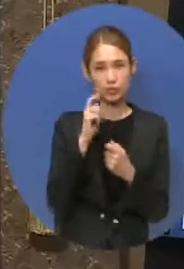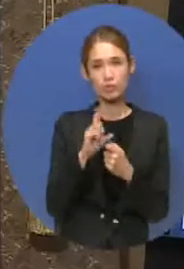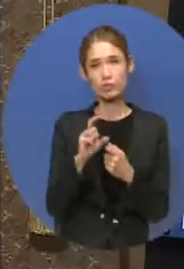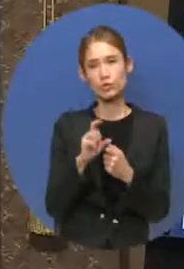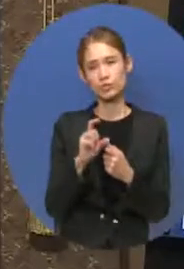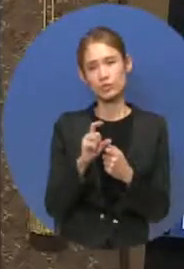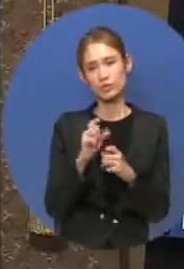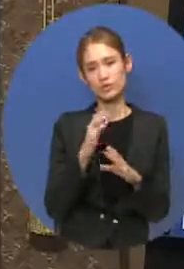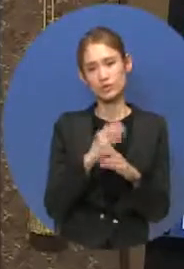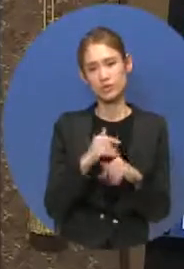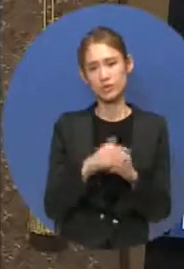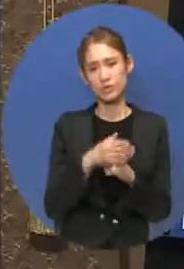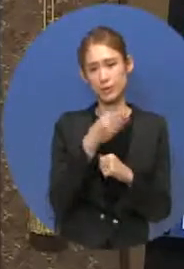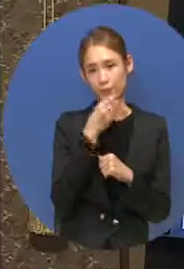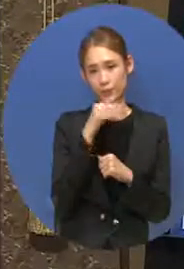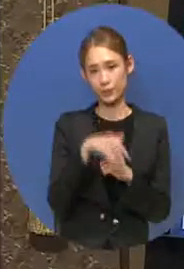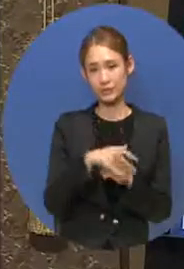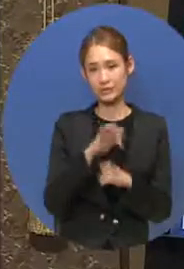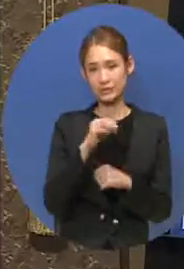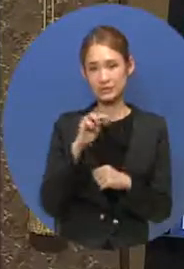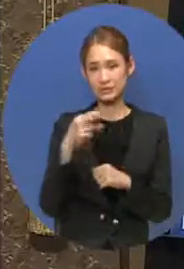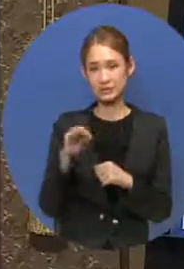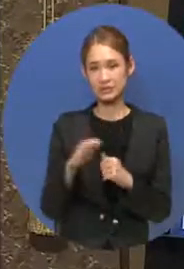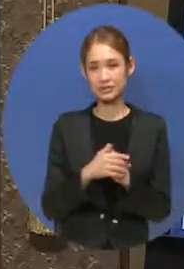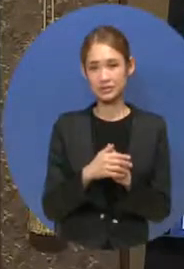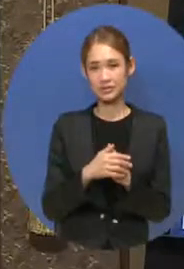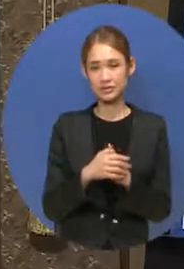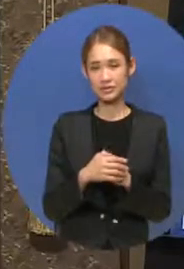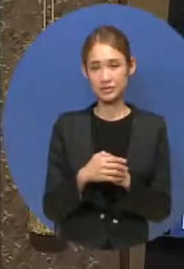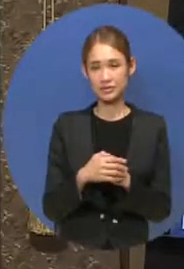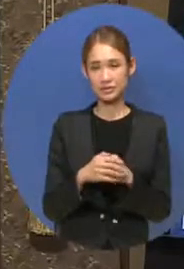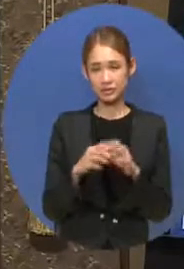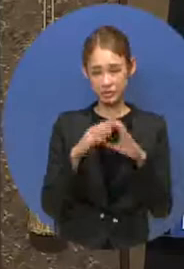고민하다가, 또 저희 복지관은 시립이다 보니까